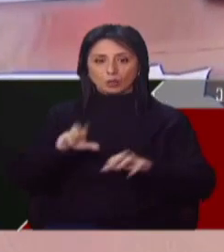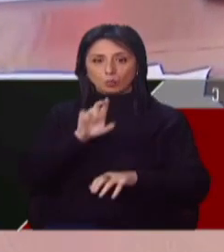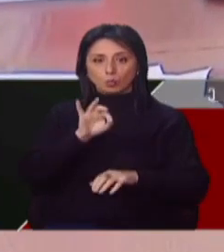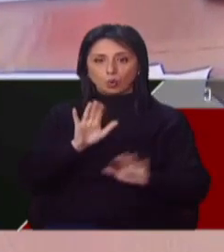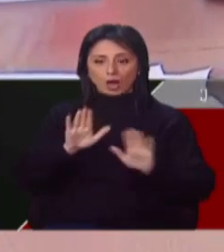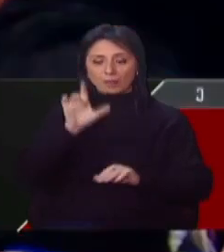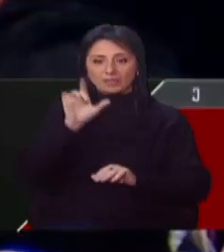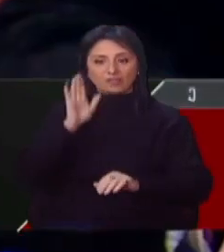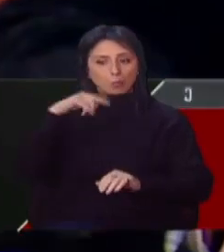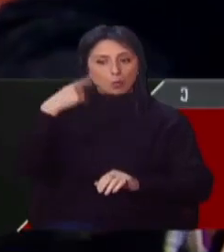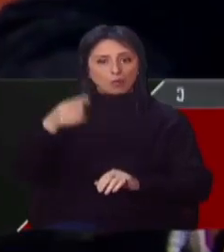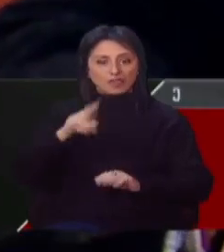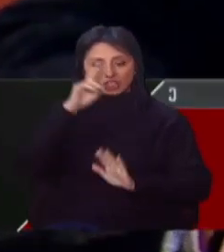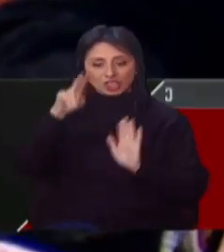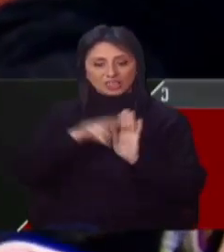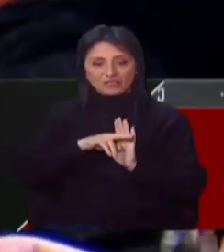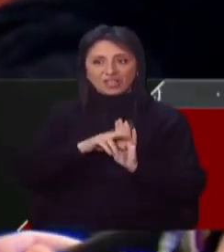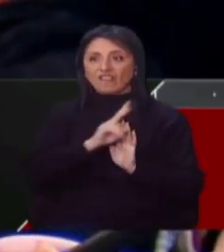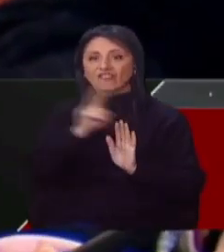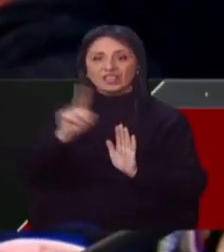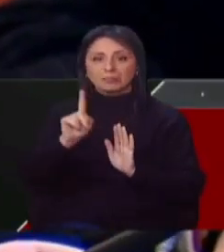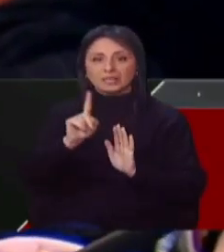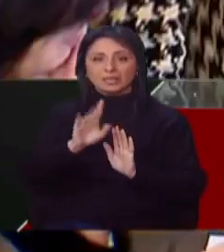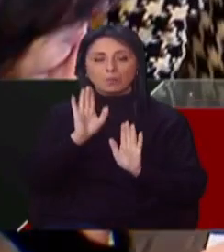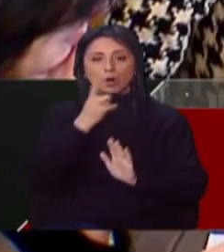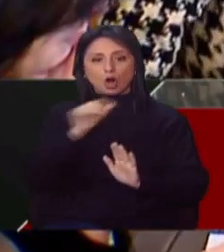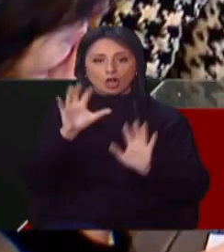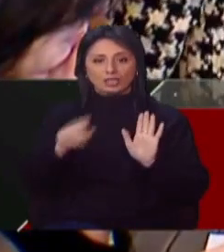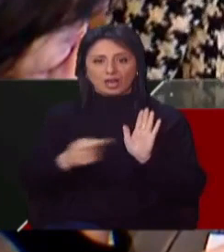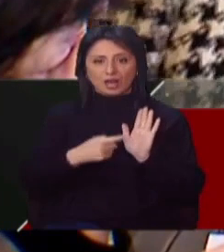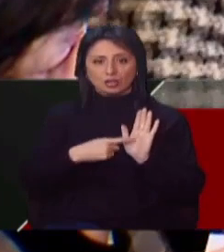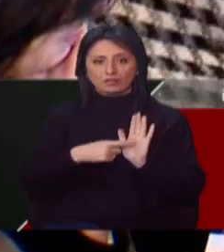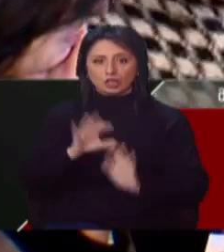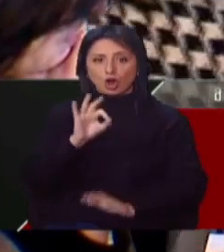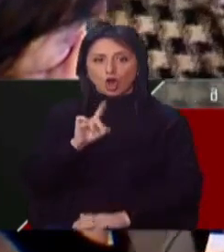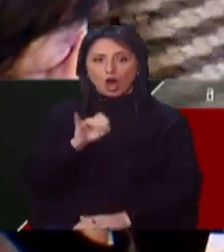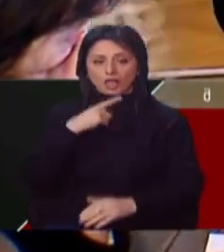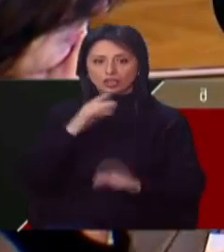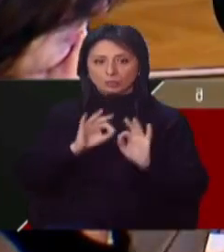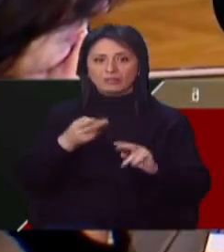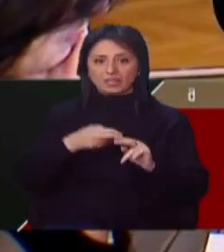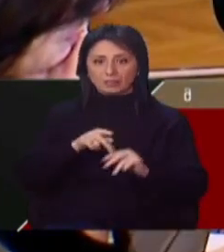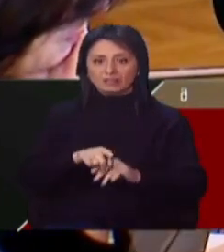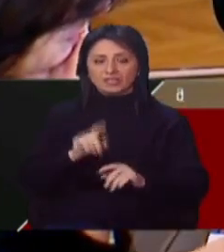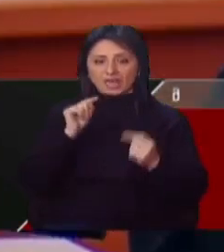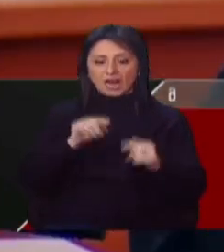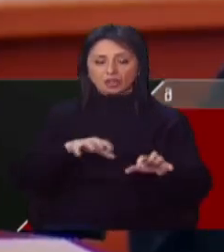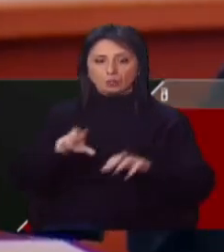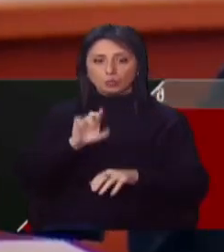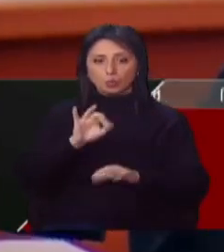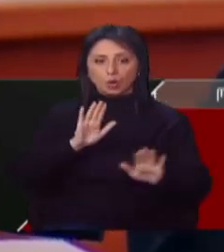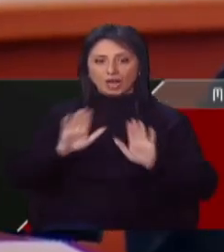biuros khemzvaneli momalshi daimorchileba ara vinmes aramet mkholot kanos Andri Okhanashvili irtsvneba imasats rom antikorruptsiuli